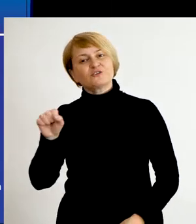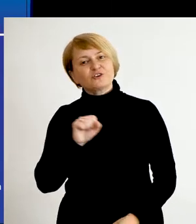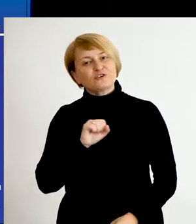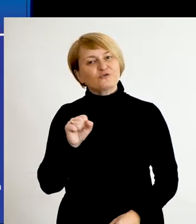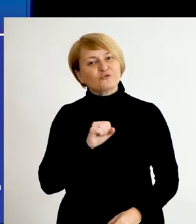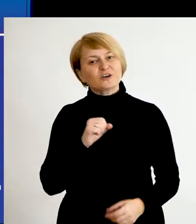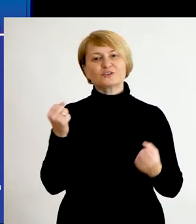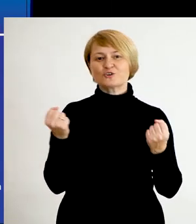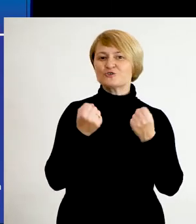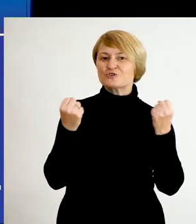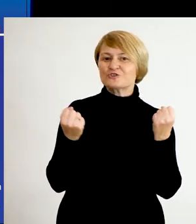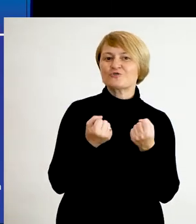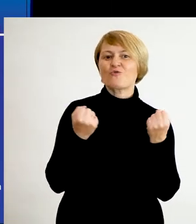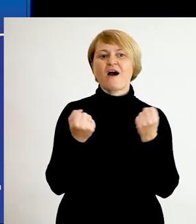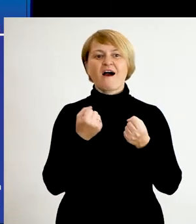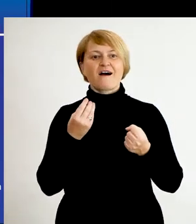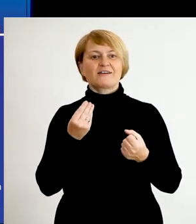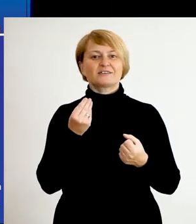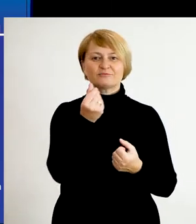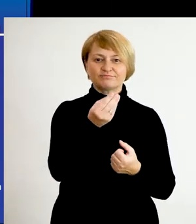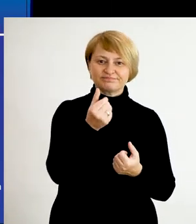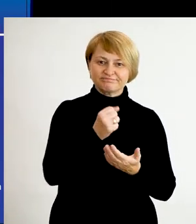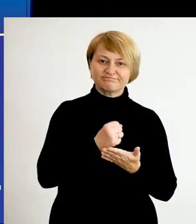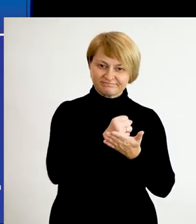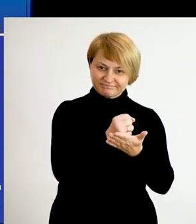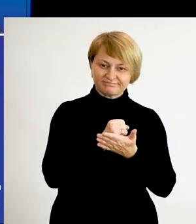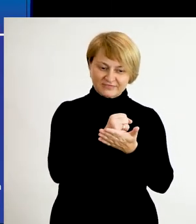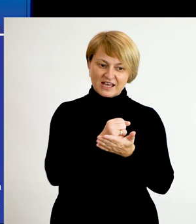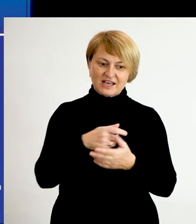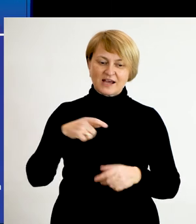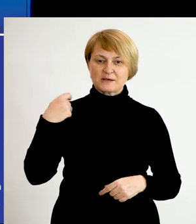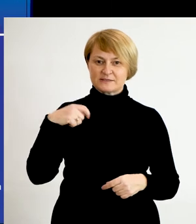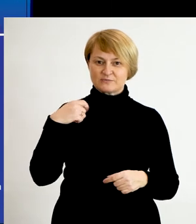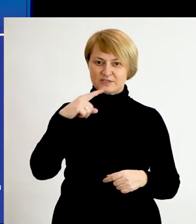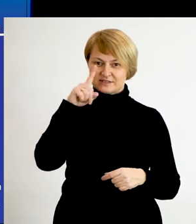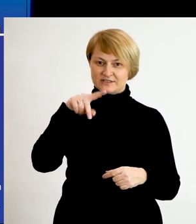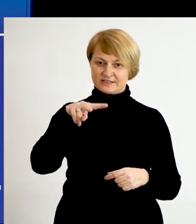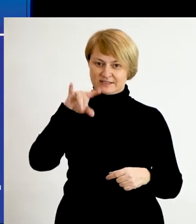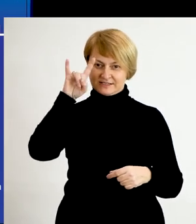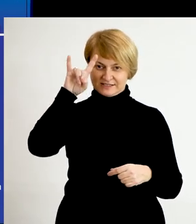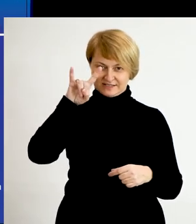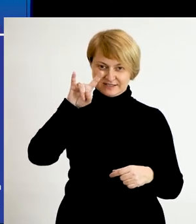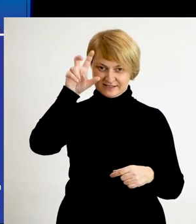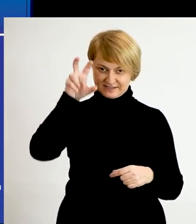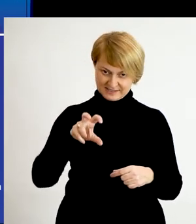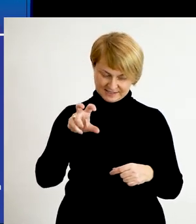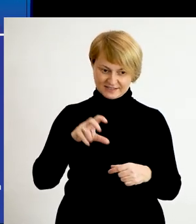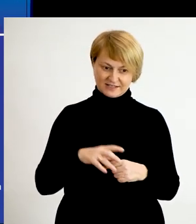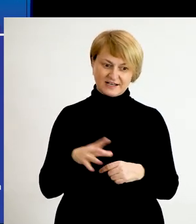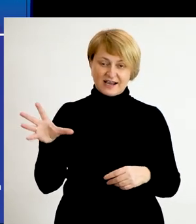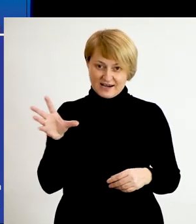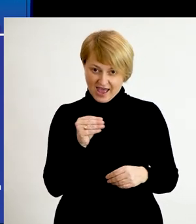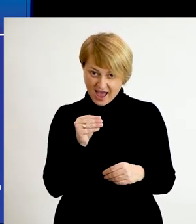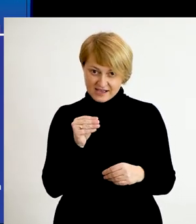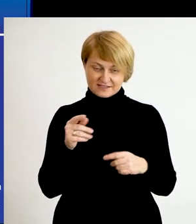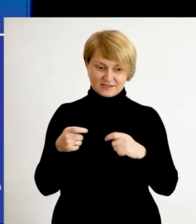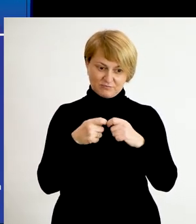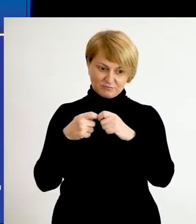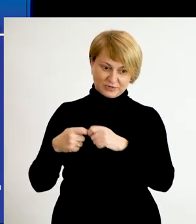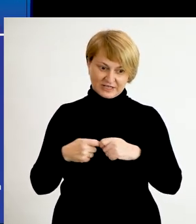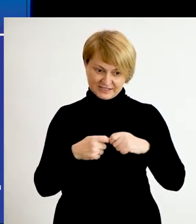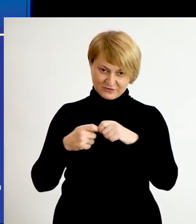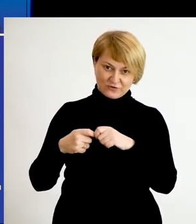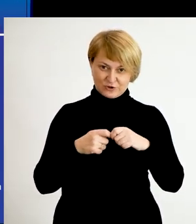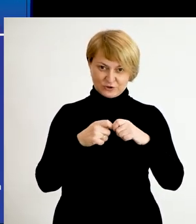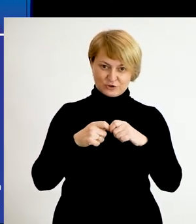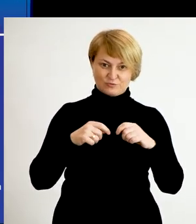Najfajniejsza inwestycja, mówię najfajniejsza, dlatego że z prezydentem Zychem jesteśmy od początku przy tej inwestycji. Jeszcze kiedy